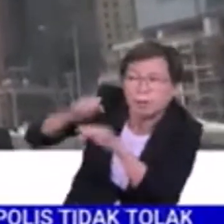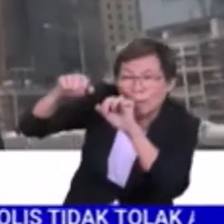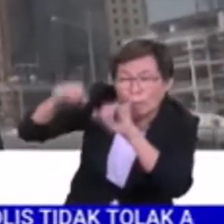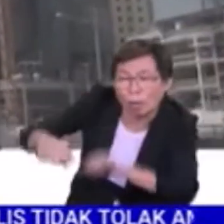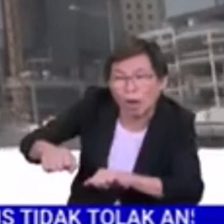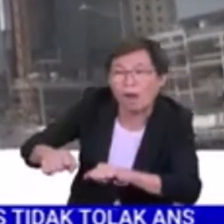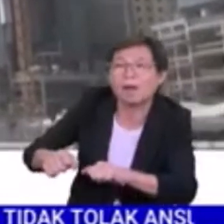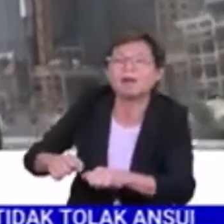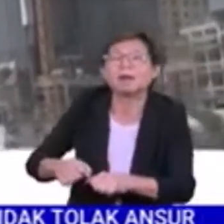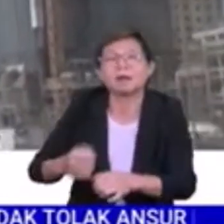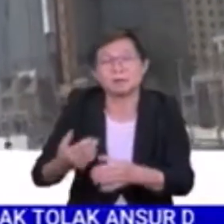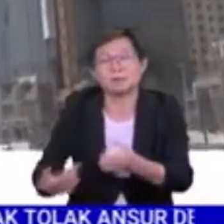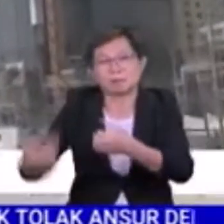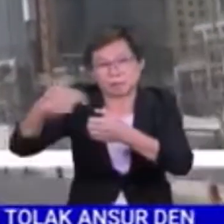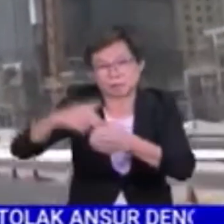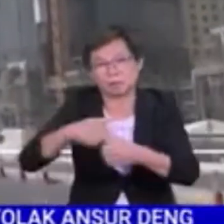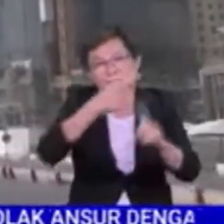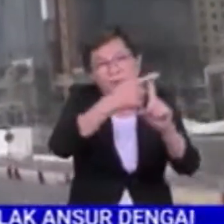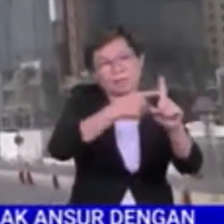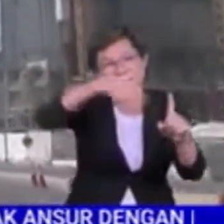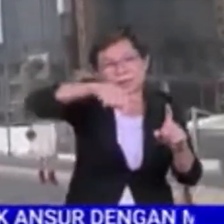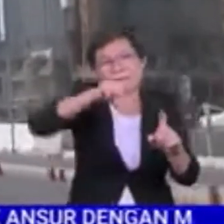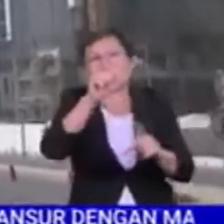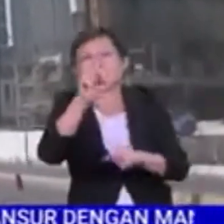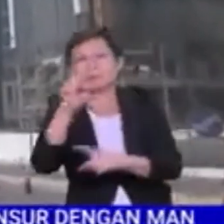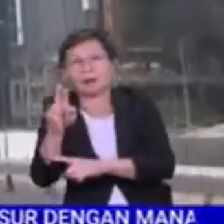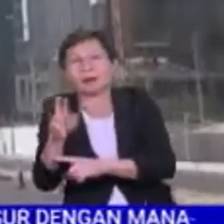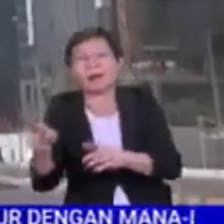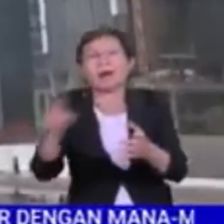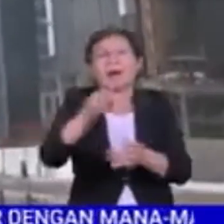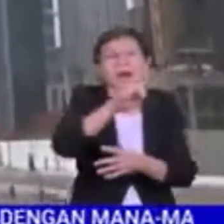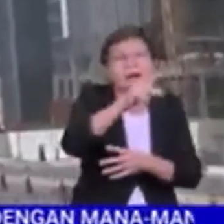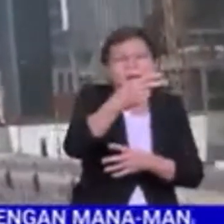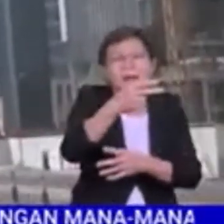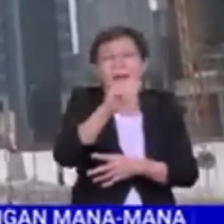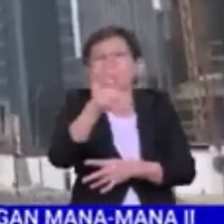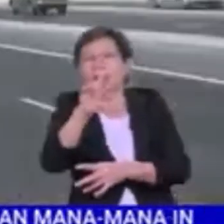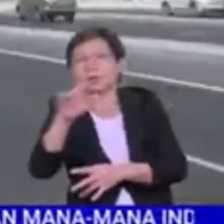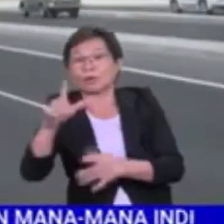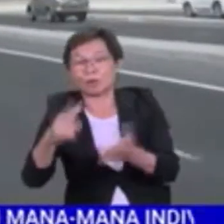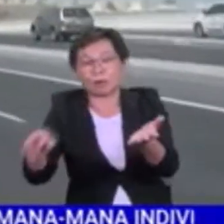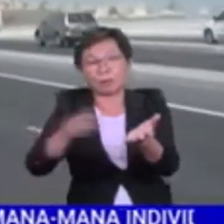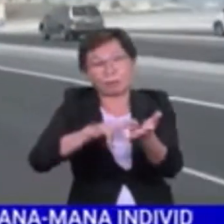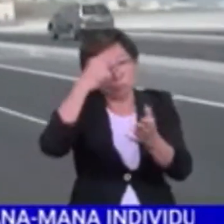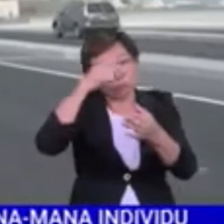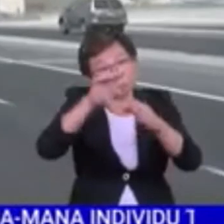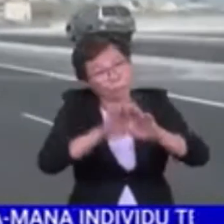Dari Qatar, Khairul Azli Rahim melaporkan untuk Berita RTN.